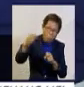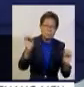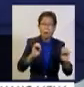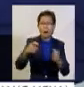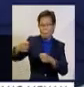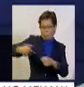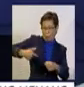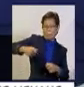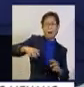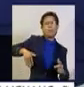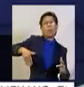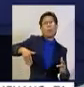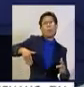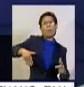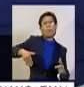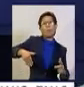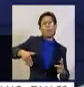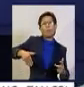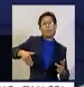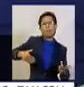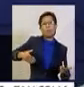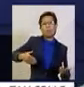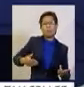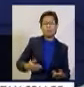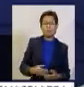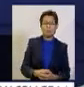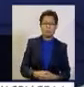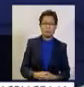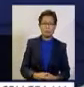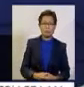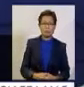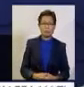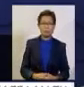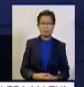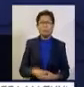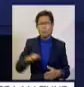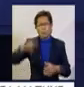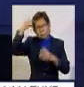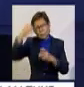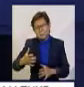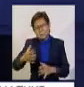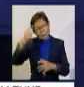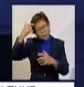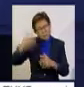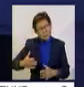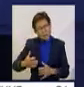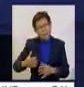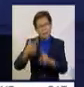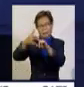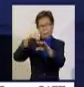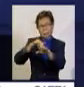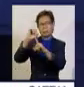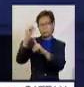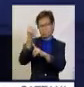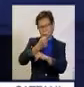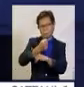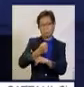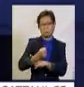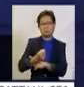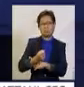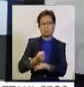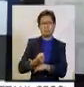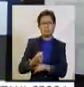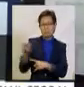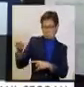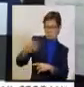ada lagi apa-apa satu-satu kata putus ataupun tindakan daripada pihak pengurusan